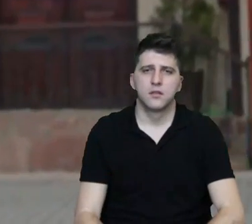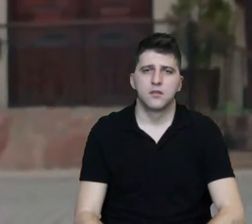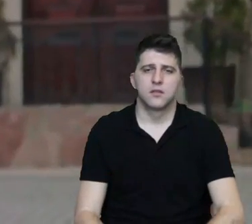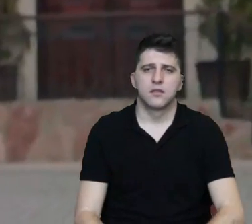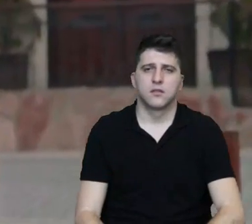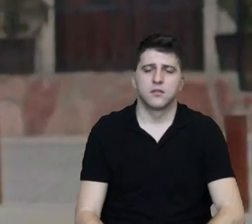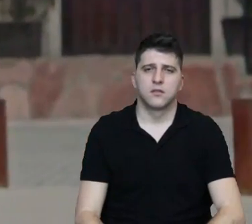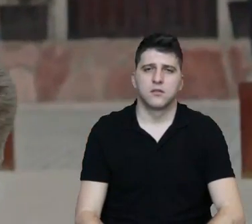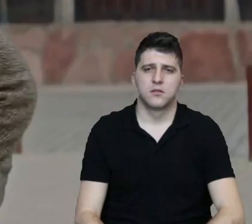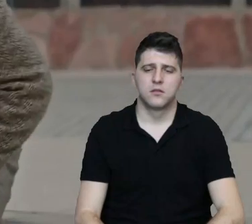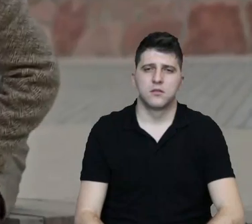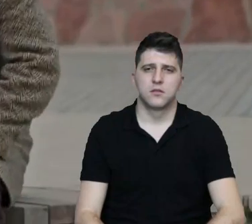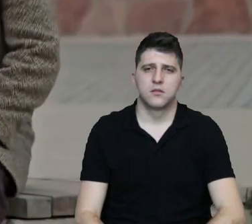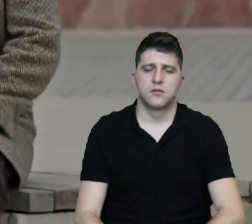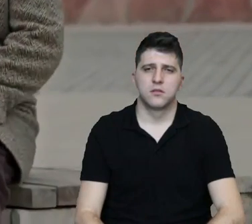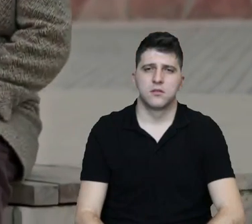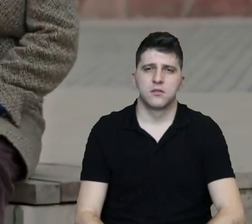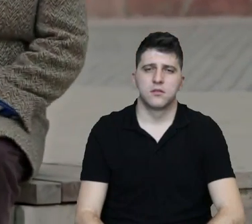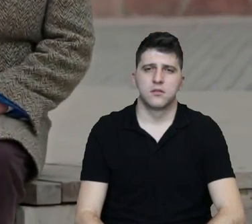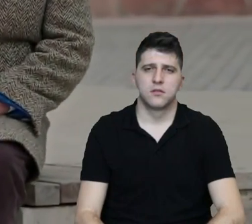yüksek bankete oturdu.